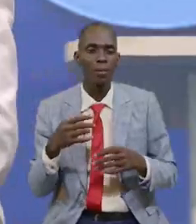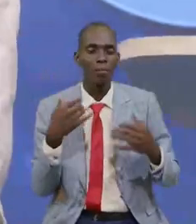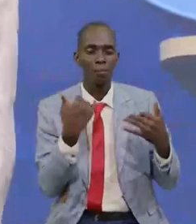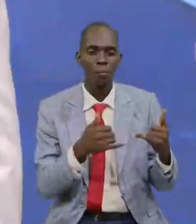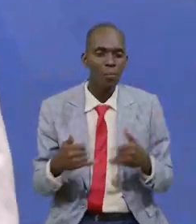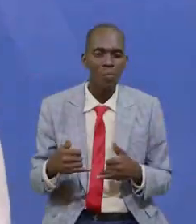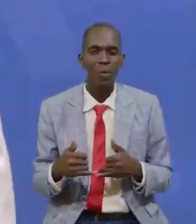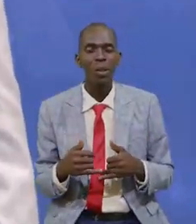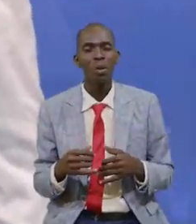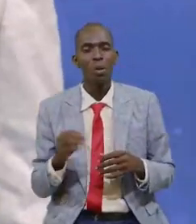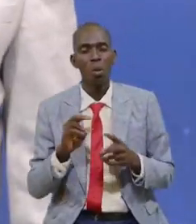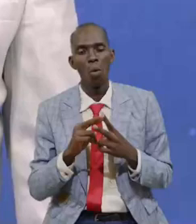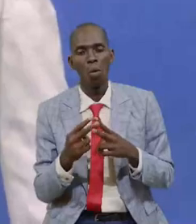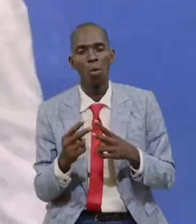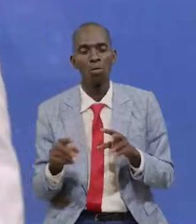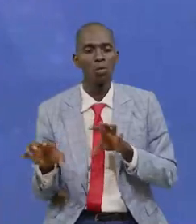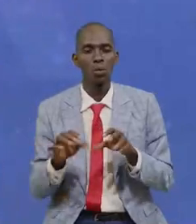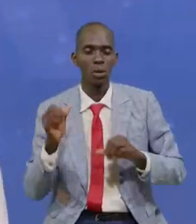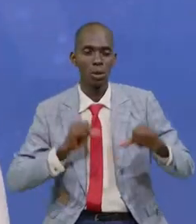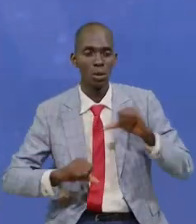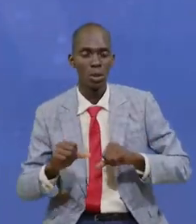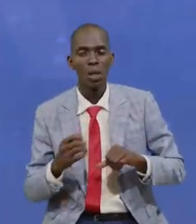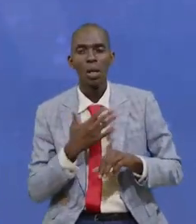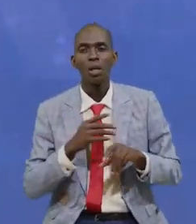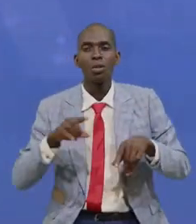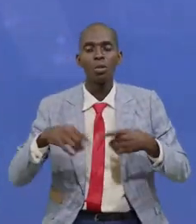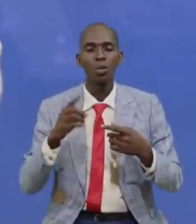qu'ils sont en train de jouer et les dramatisent.